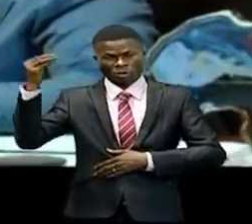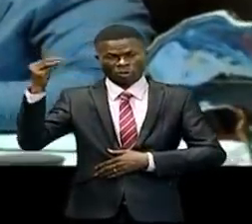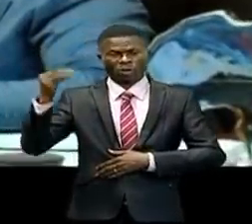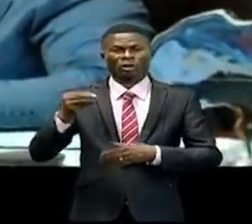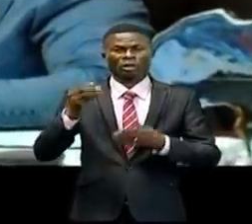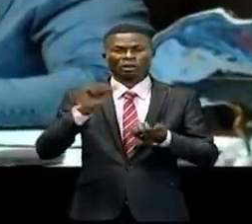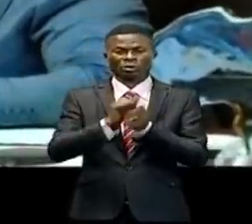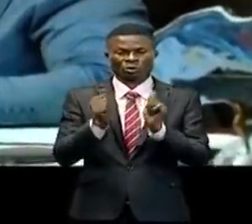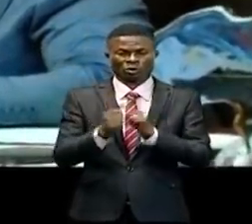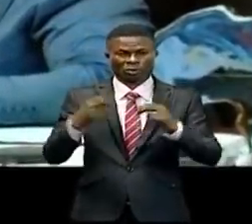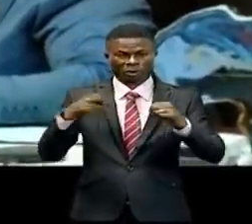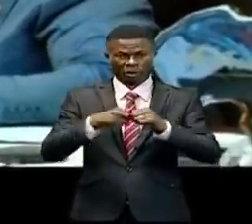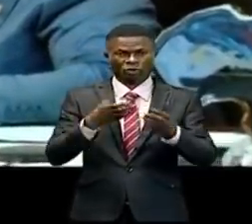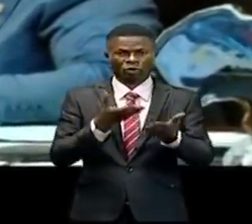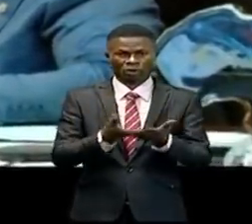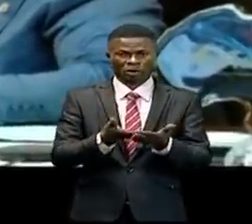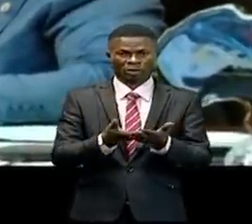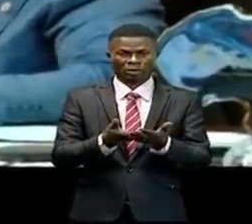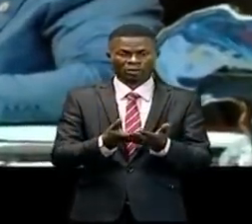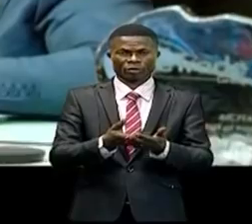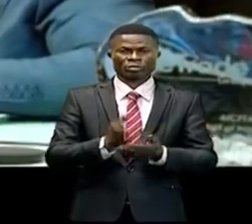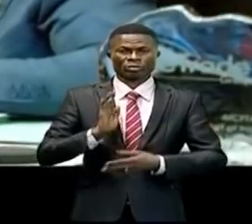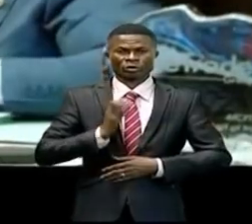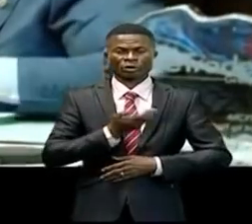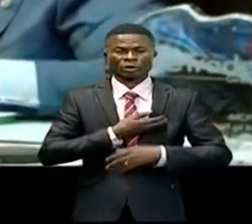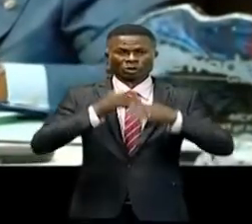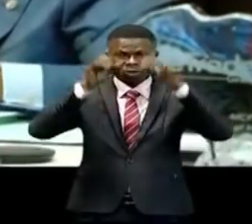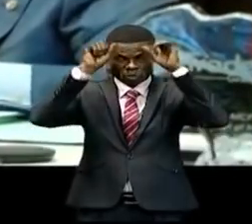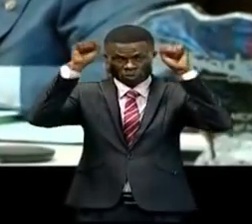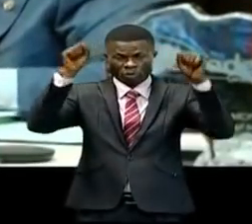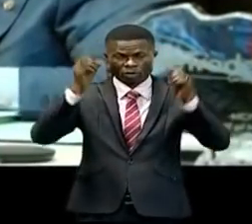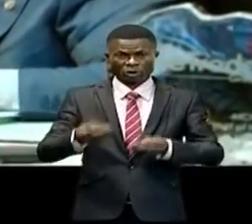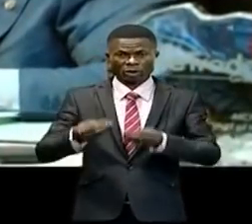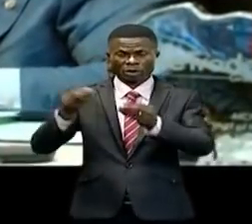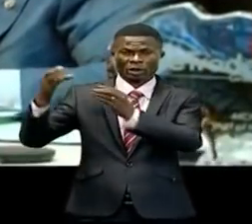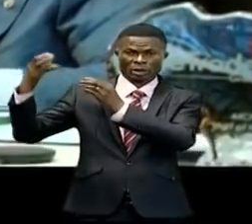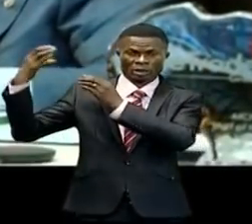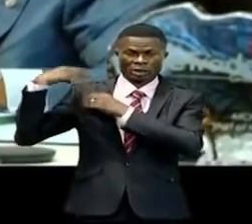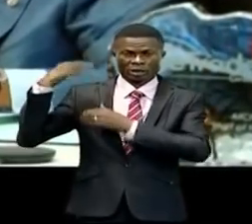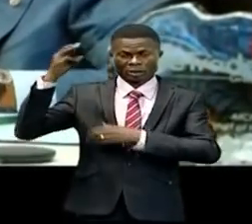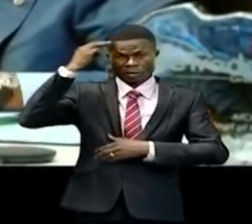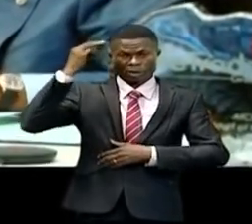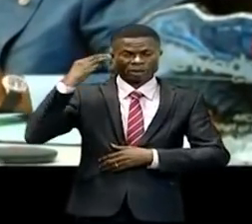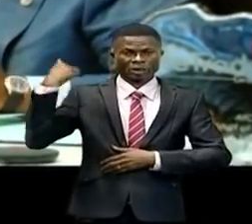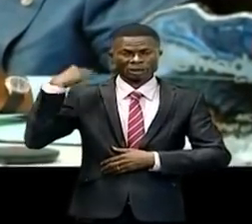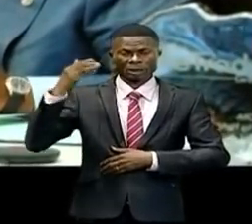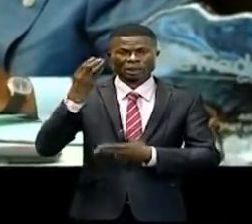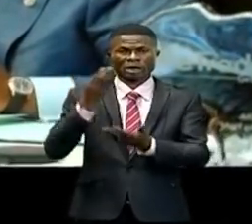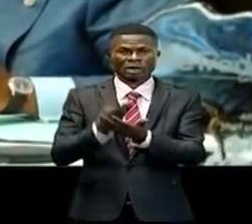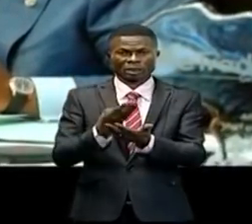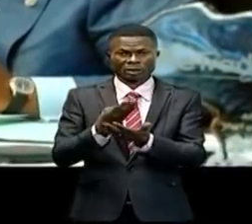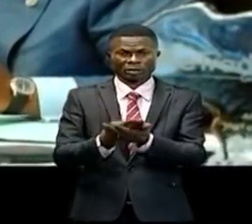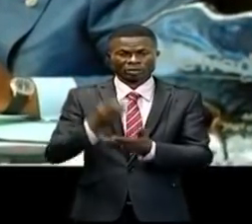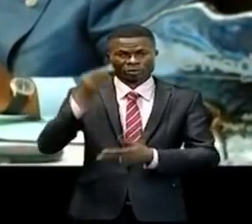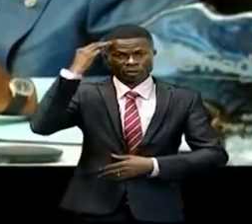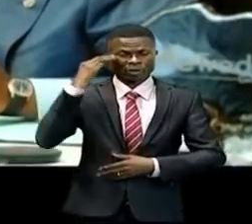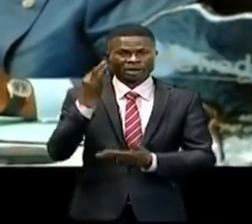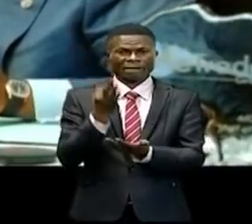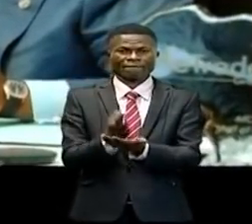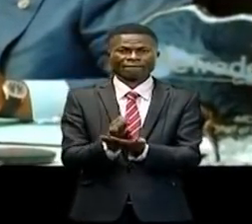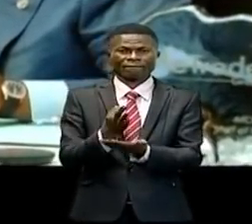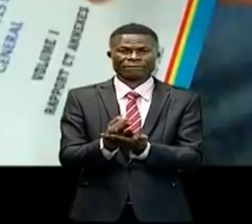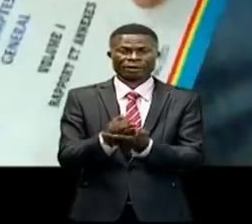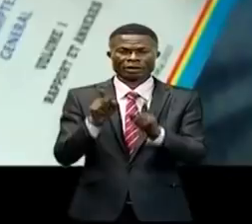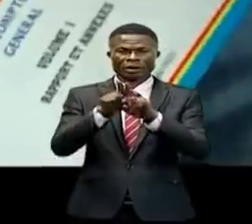expérience en la matière. Le président de la République a chargé le ministre d'État, ministre du Budget, le ministre des Finances et